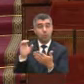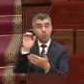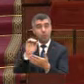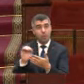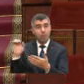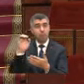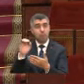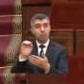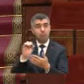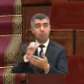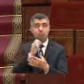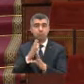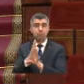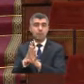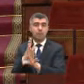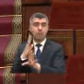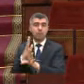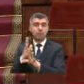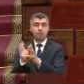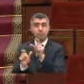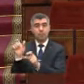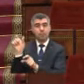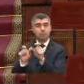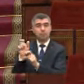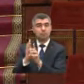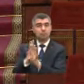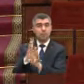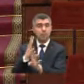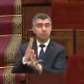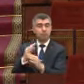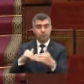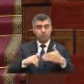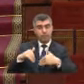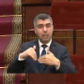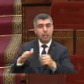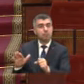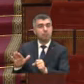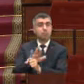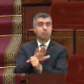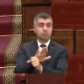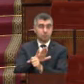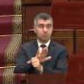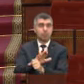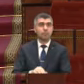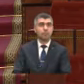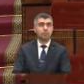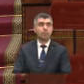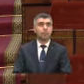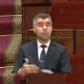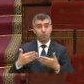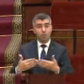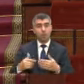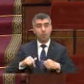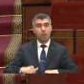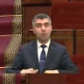كاين اكتضاد ديال المغاربه بالمئات بالمئات حتى ان الطوقان تسدوا. وكيف انكم انتم السيده الوزيره